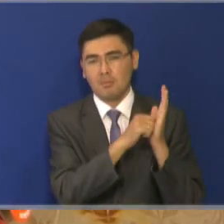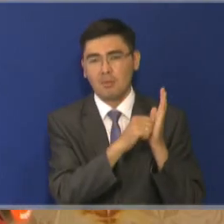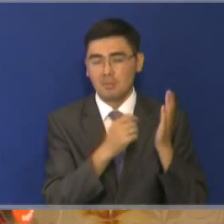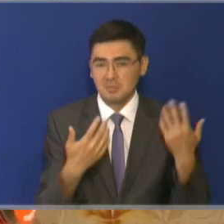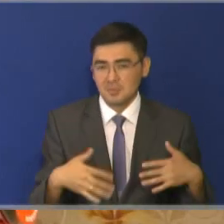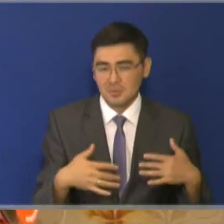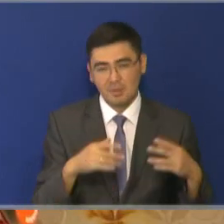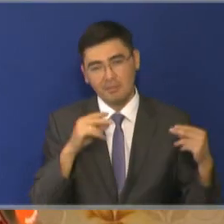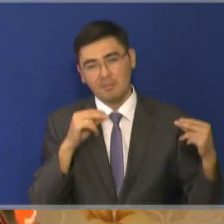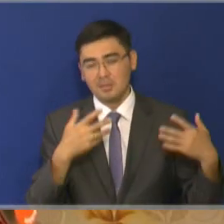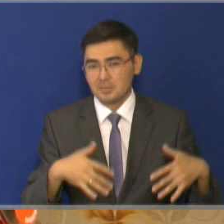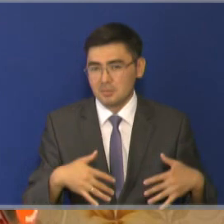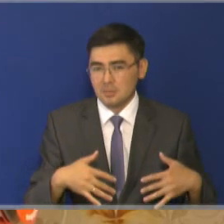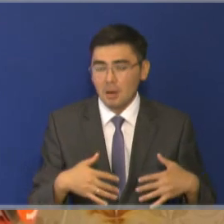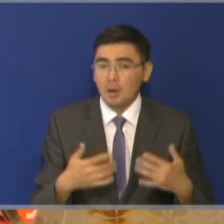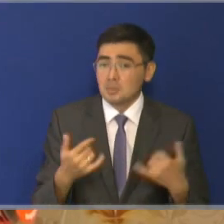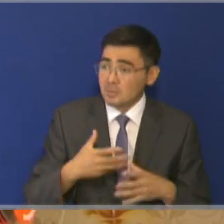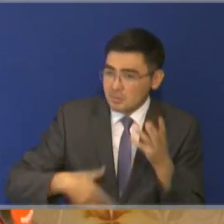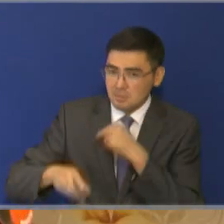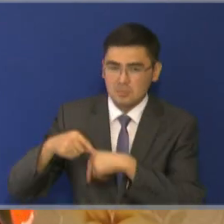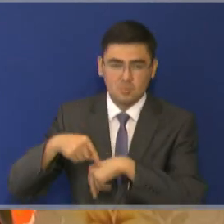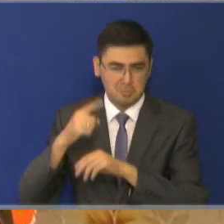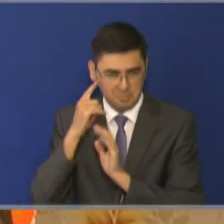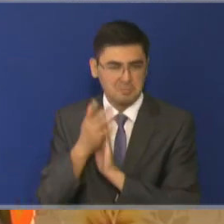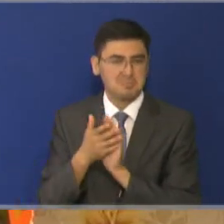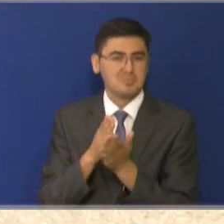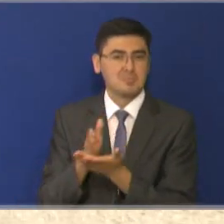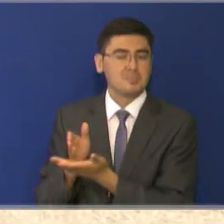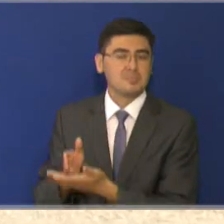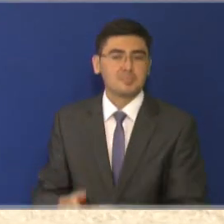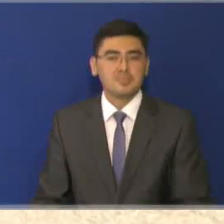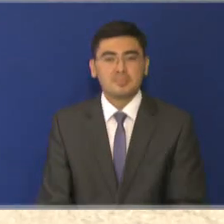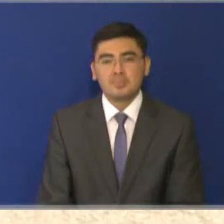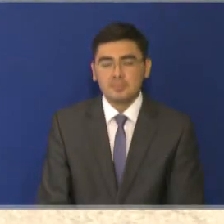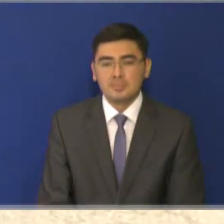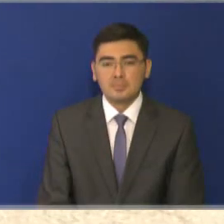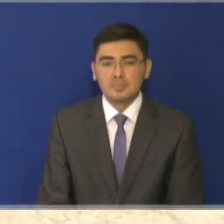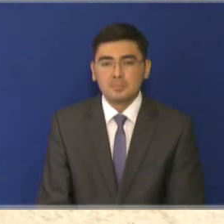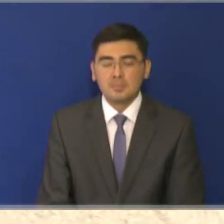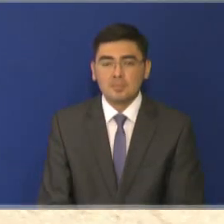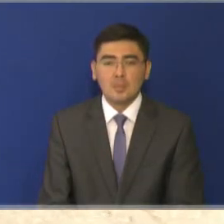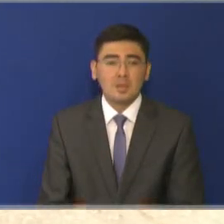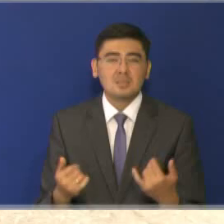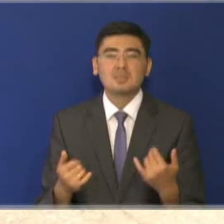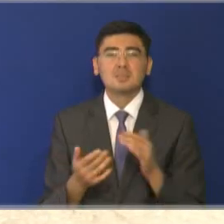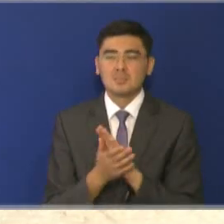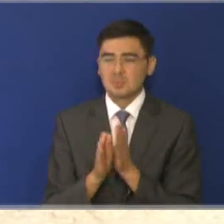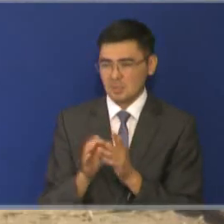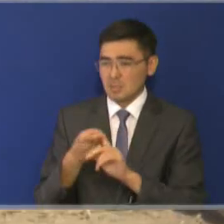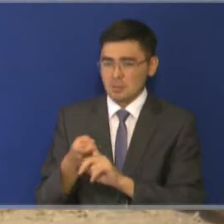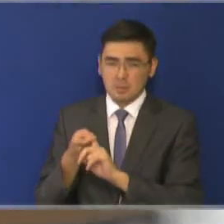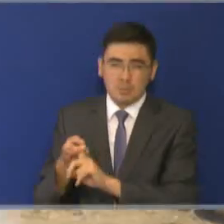түсінбеді. Қазір жағдайға байланысты адамдар жауапкершілікпен қарай бастады. Статистикадан қаладағы эпидемиологиялық жағдайдың